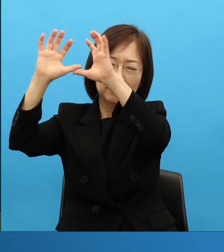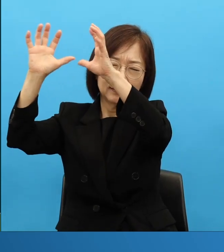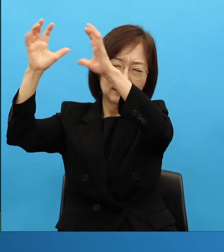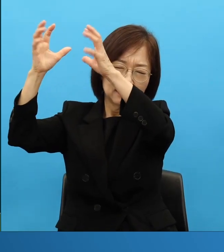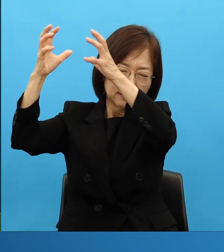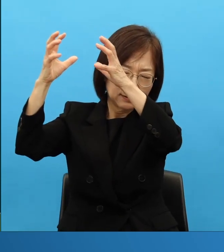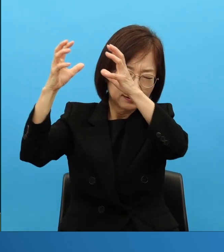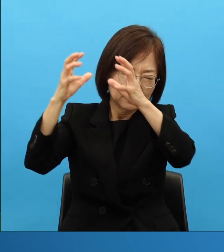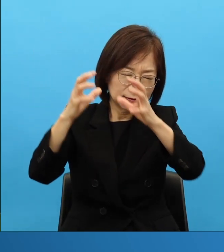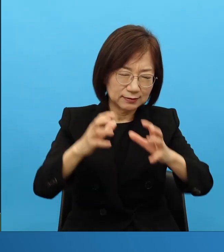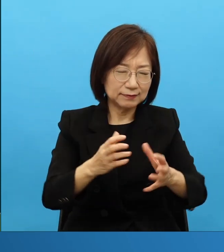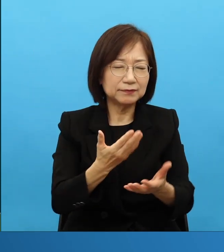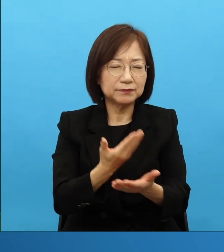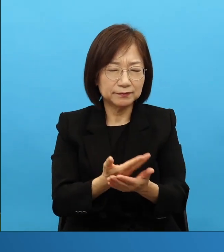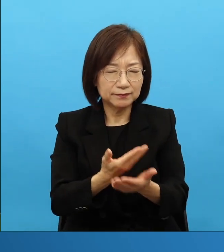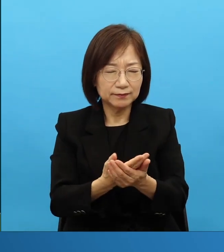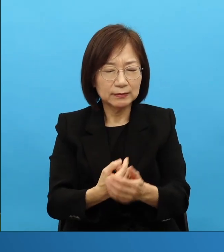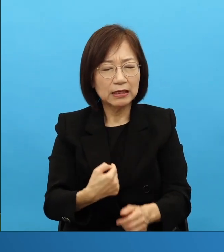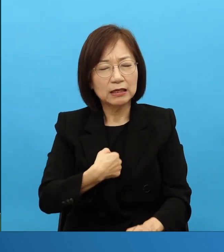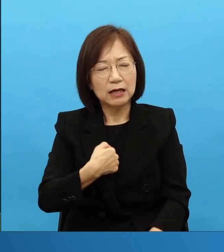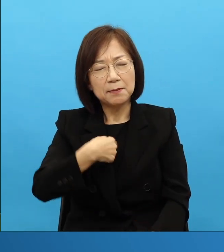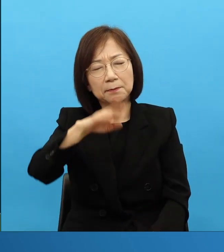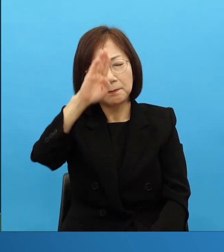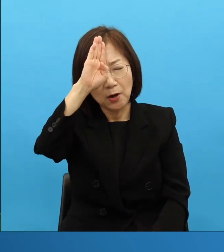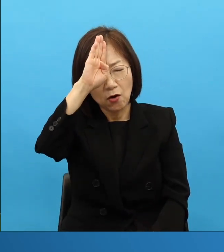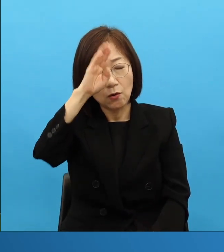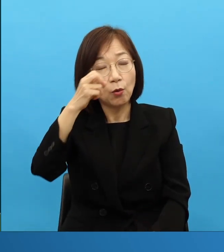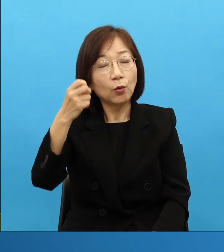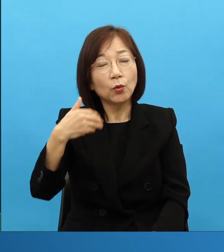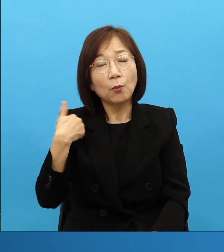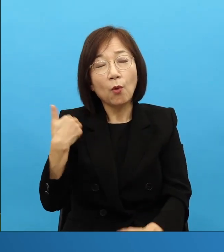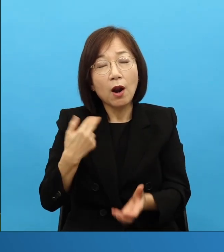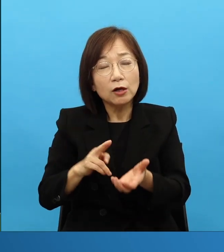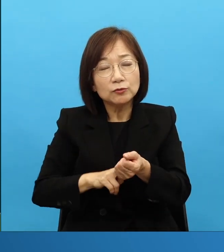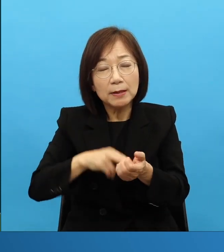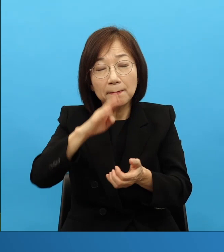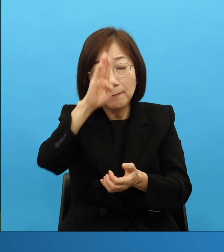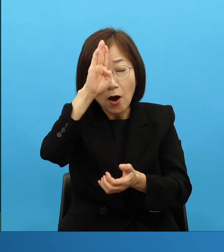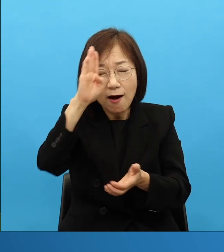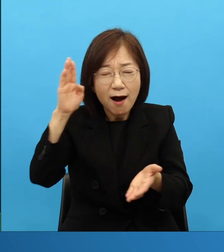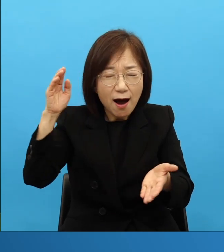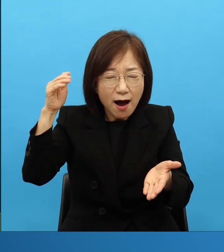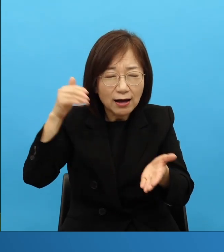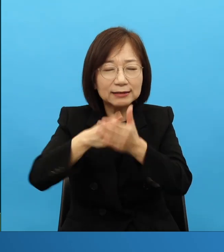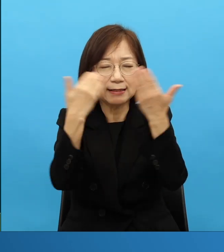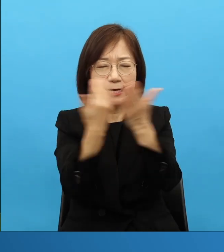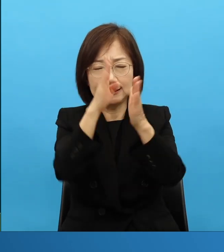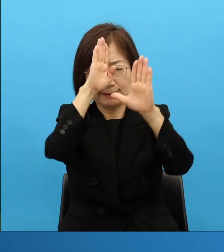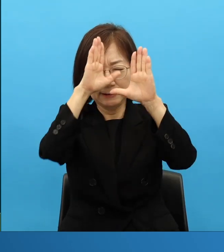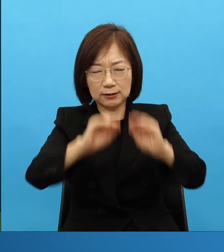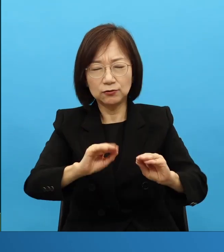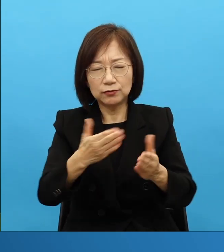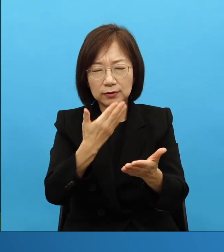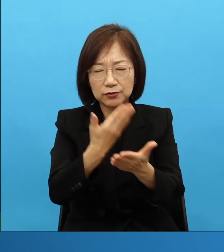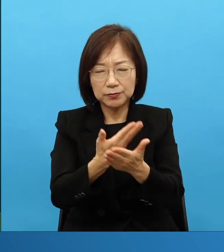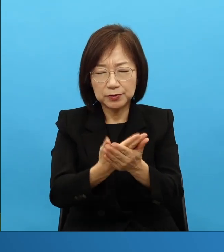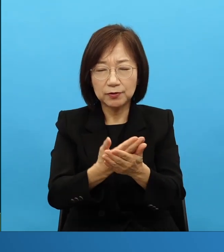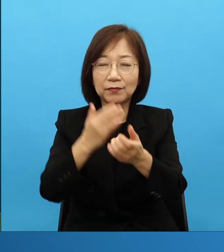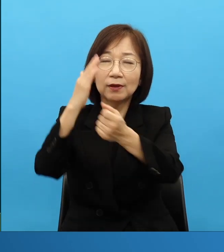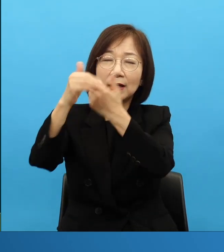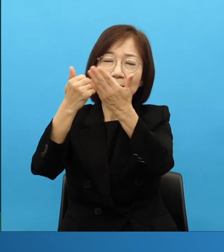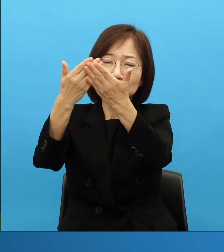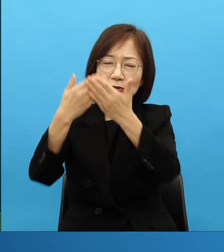may your 알고 kingdom be 있는 established in 병, our field. 모르고 있는 병이 치유되게 해 주옵소서. All of our diseases, unknown and 하나님 known, 주시는 힘을